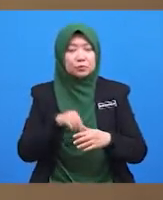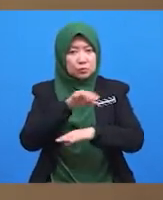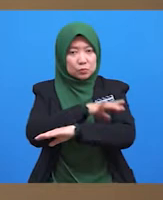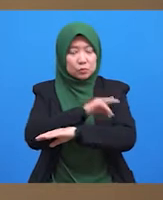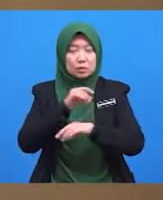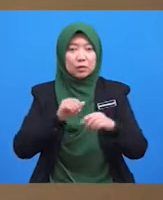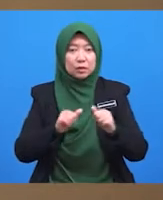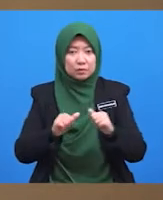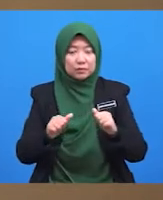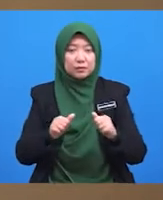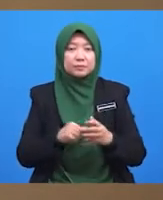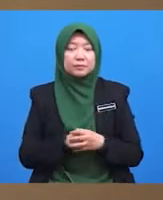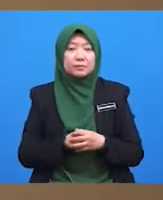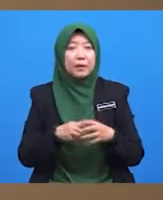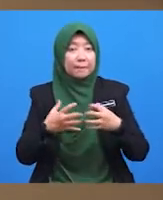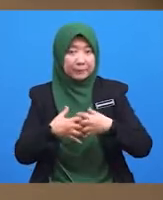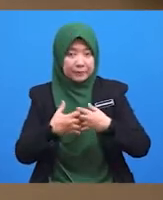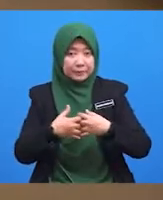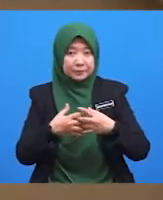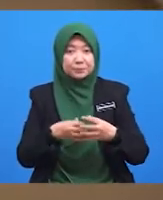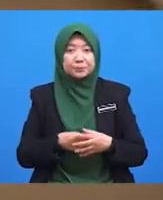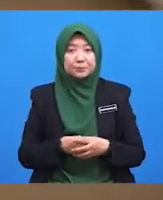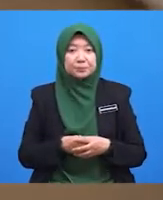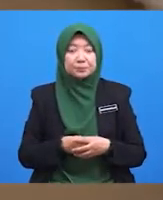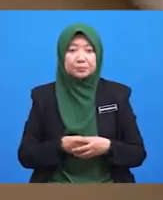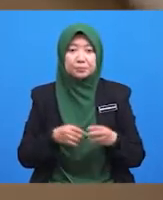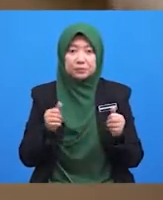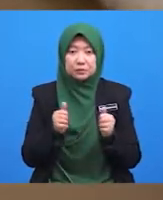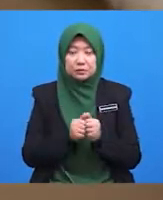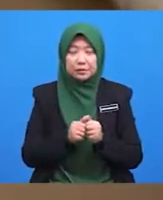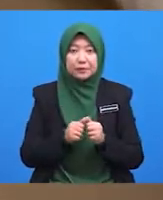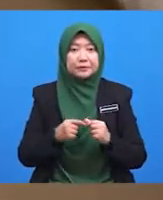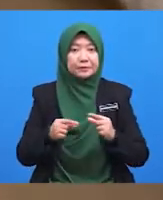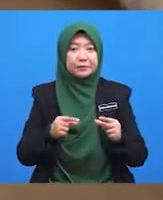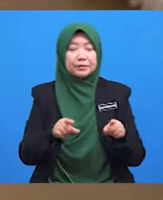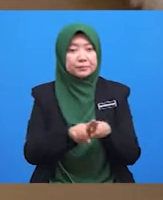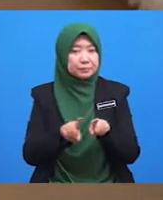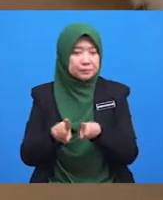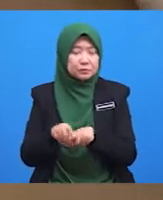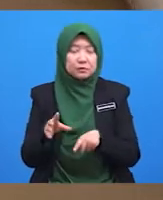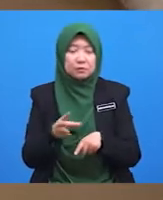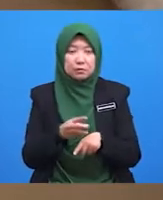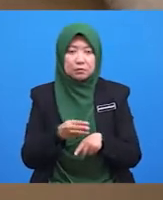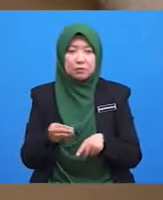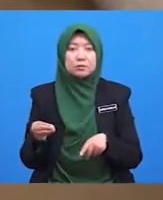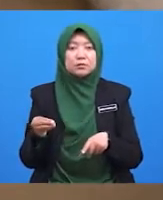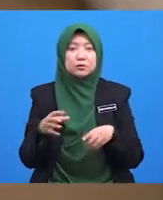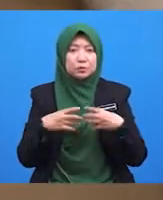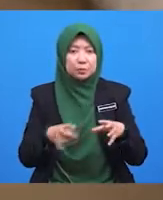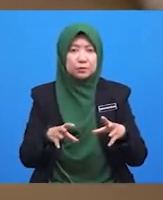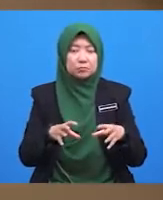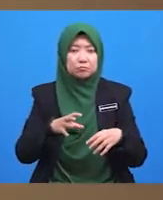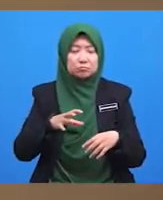dan aktifkan mesin vacuum. Dengan gerakan sekata dan cepat,